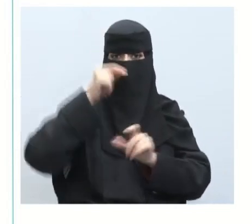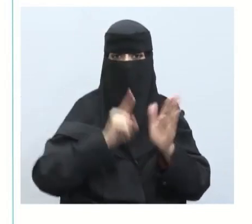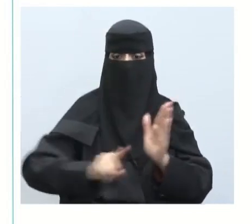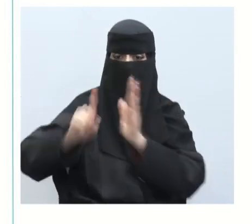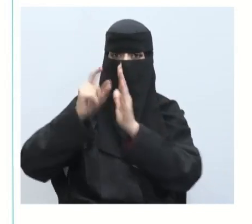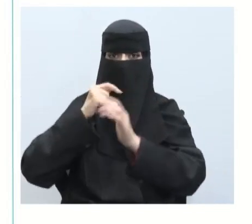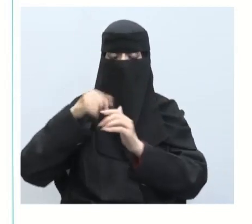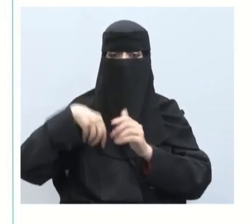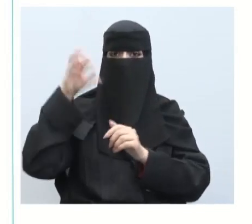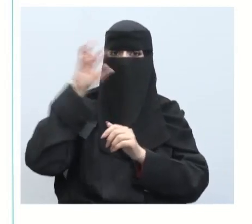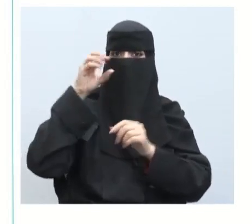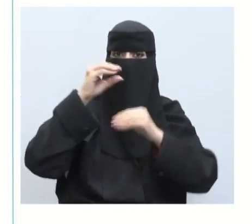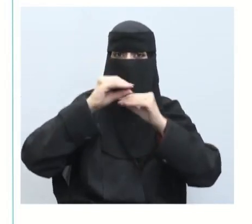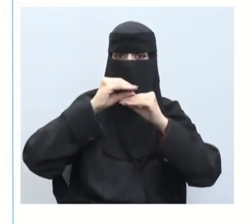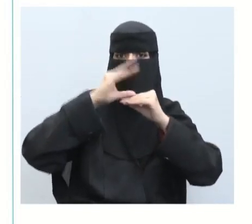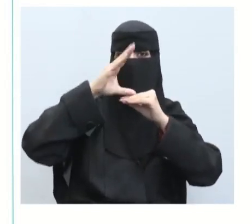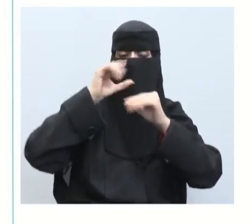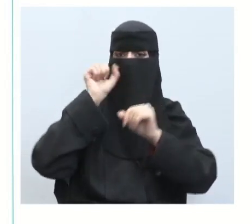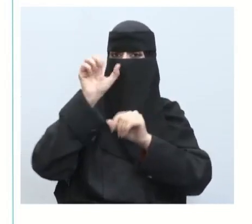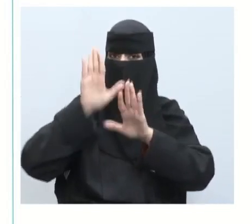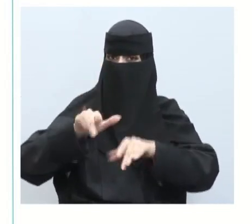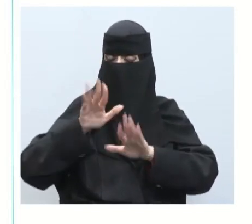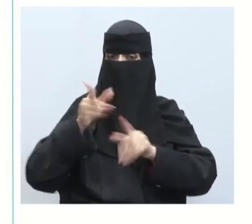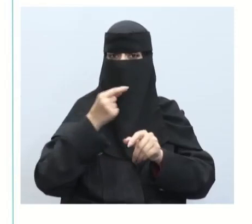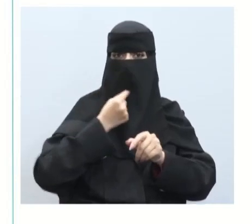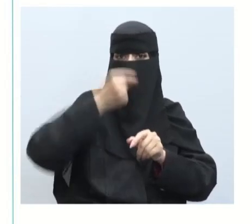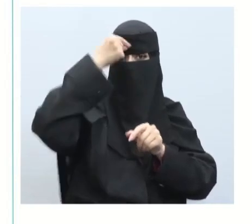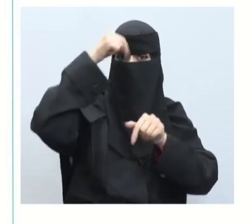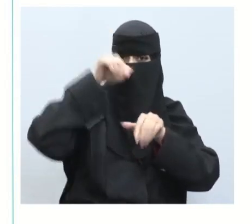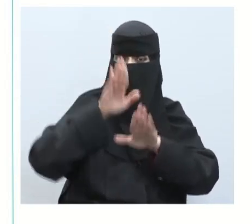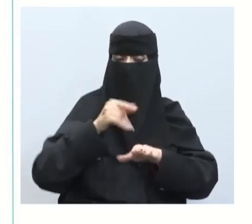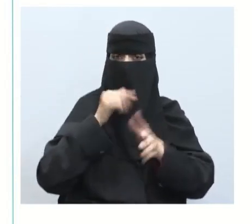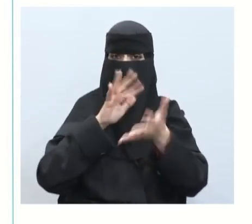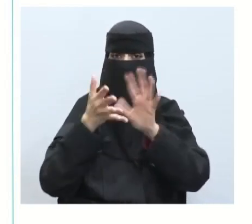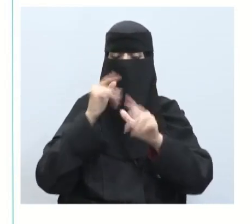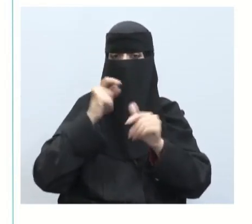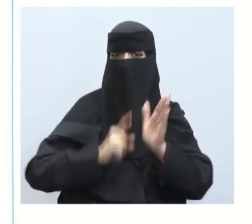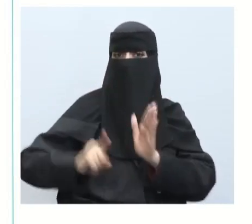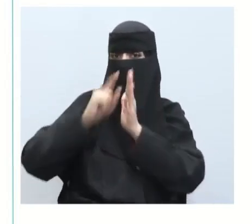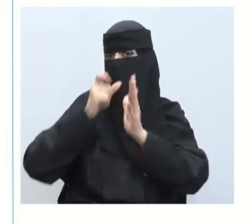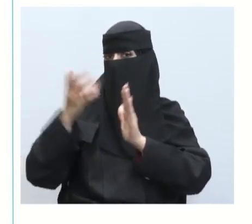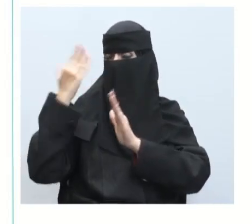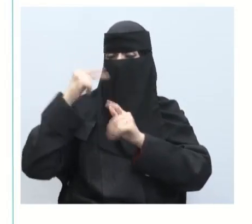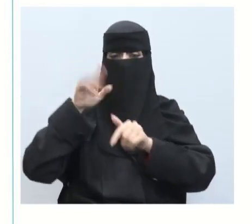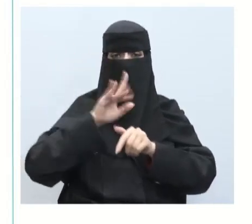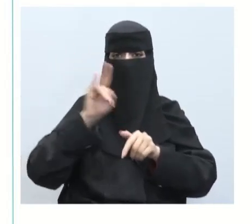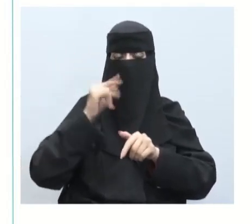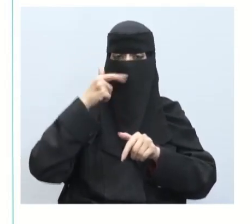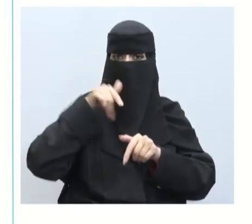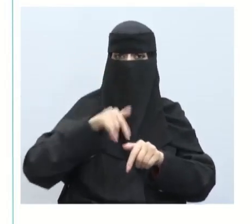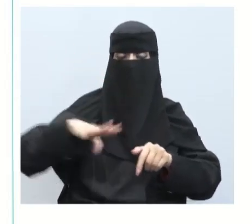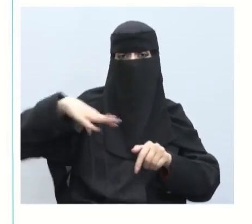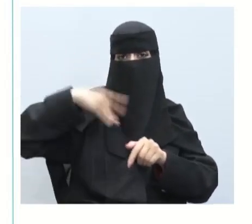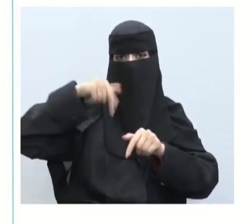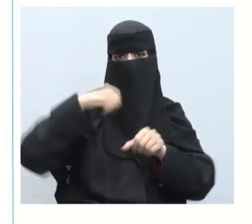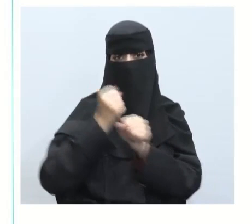مشروعات خاصه اذا لديها نوره صفات القياده سابقا تعمل كقائد وليس بالضروره كما ذكرنا ان تكون مدير